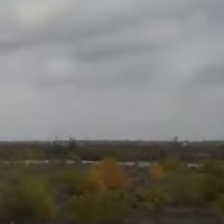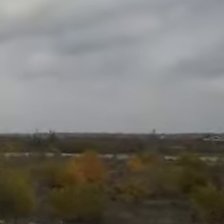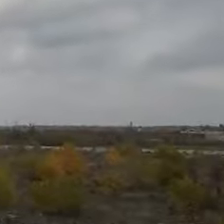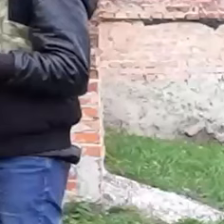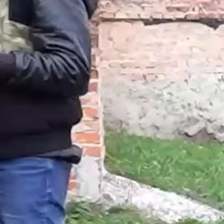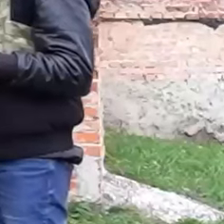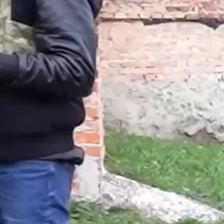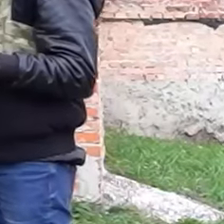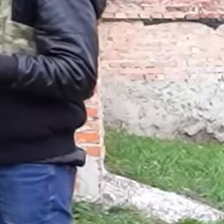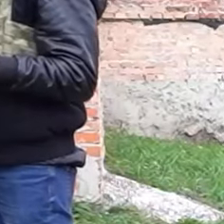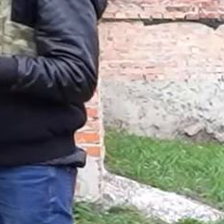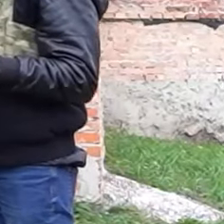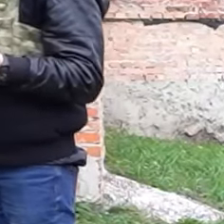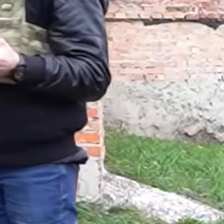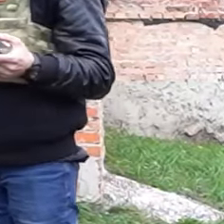война.